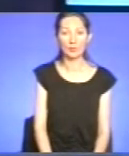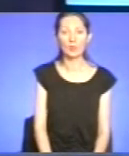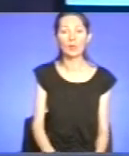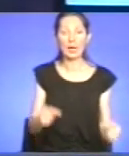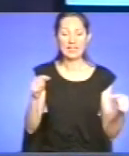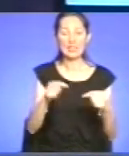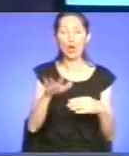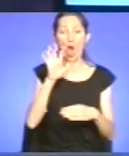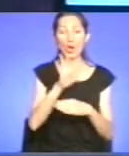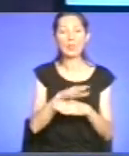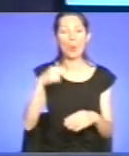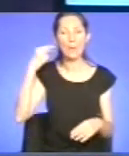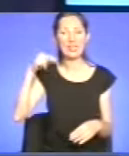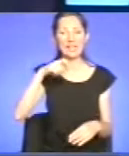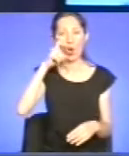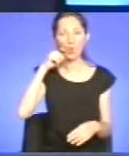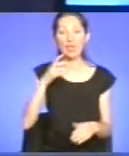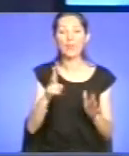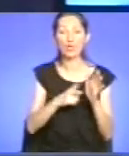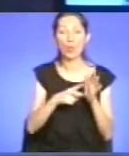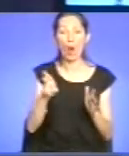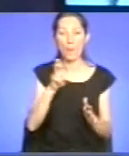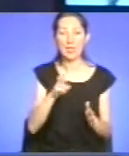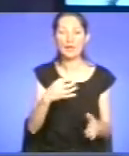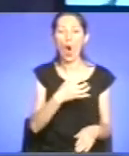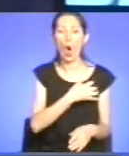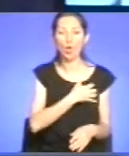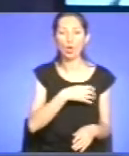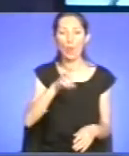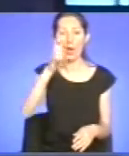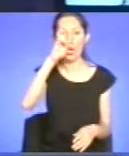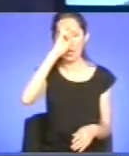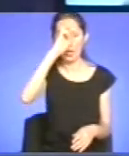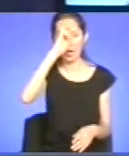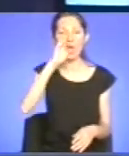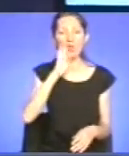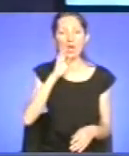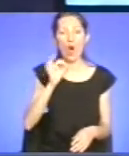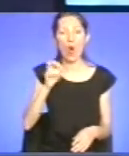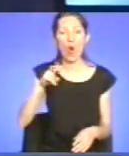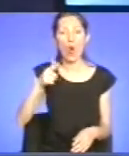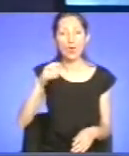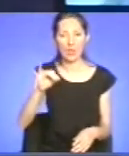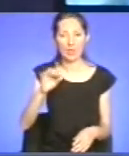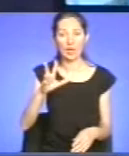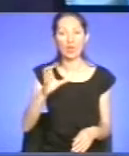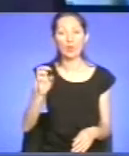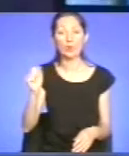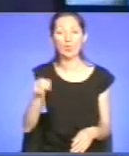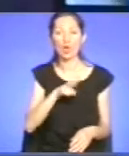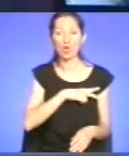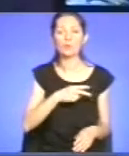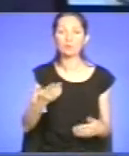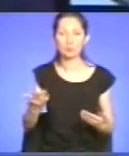Згідно з указом президента України від 7 березня орденом княгині Ольги 3 ступеня нагороджено мешканку Петриківського